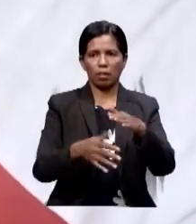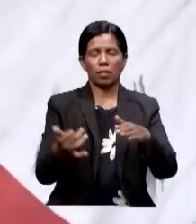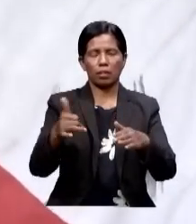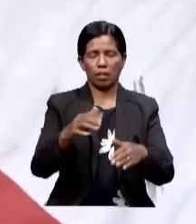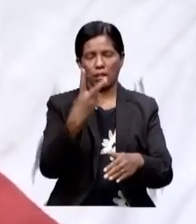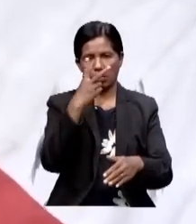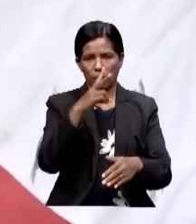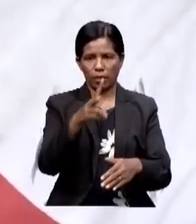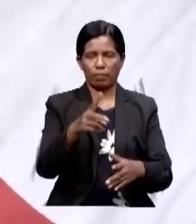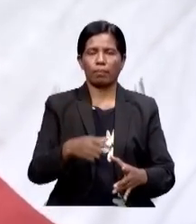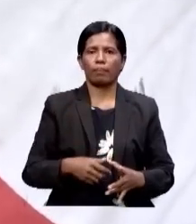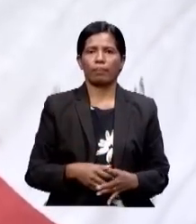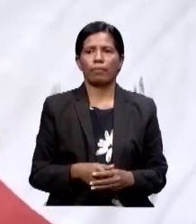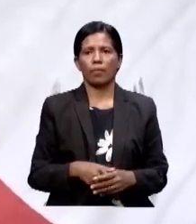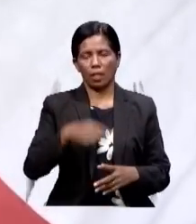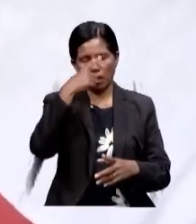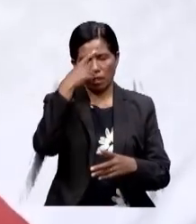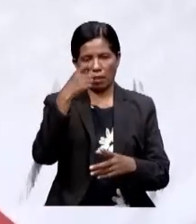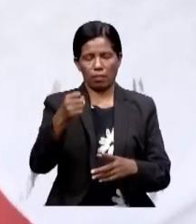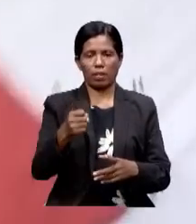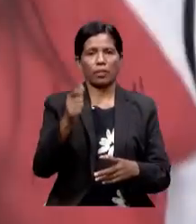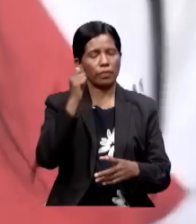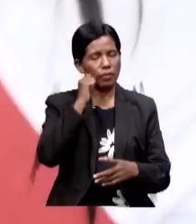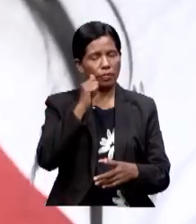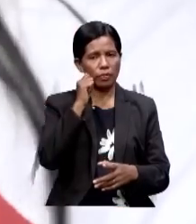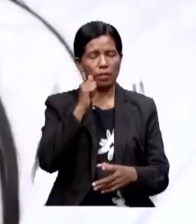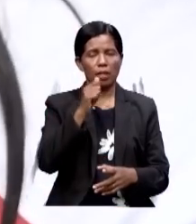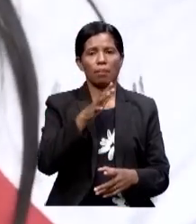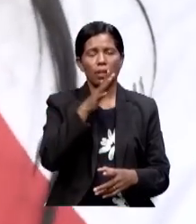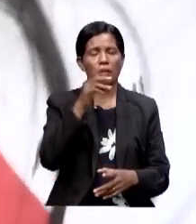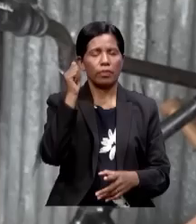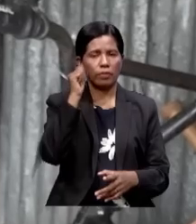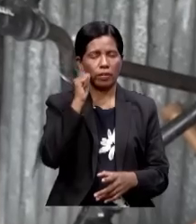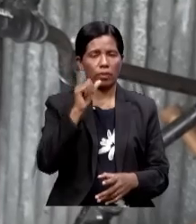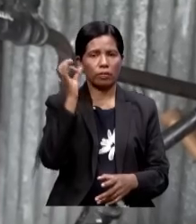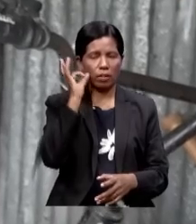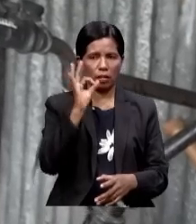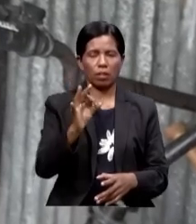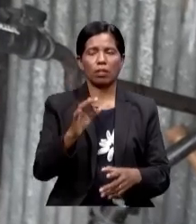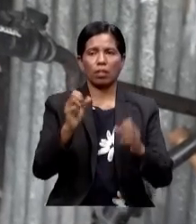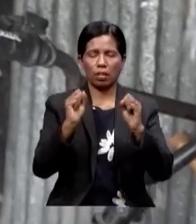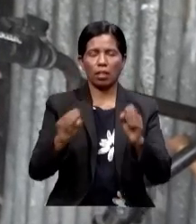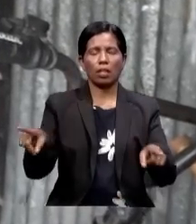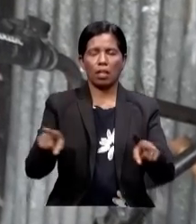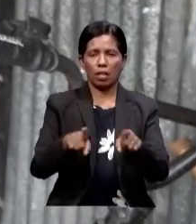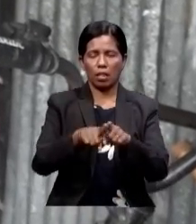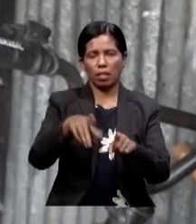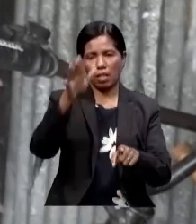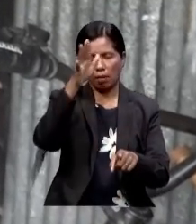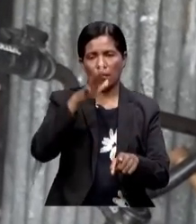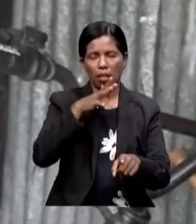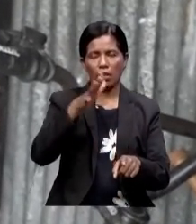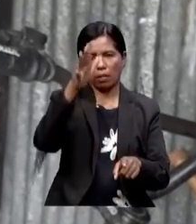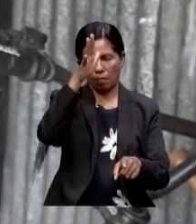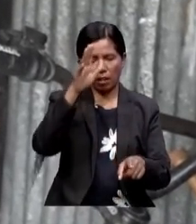amba. Tamba ne inan faluk ne, obrigado tingke sai inang no chef familia dar ida,